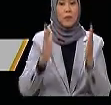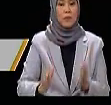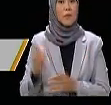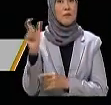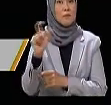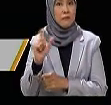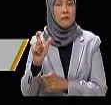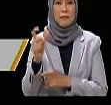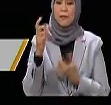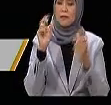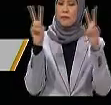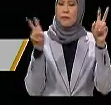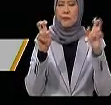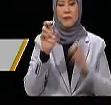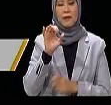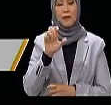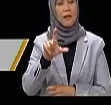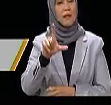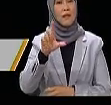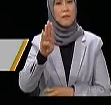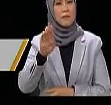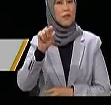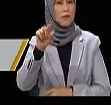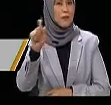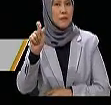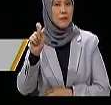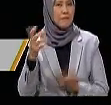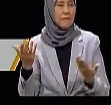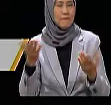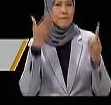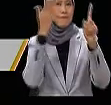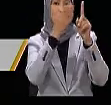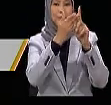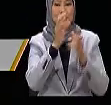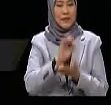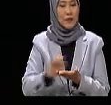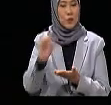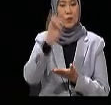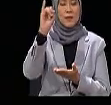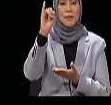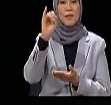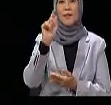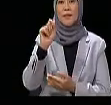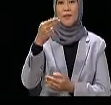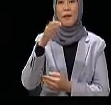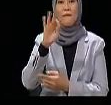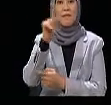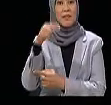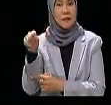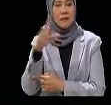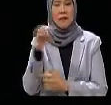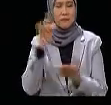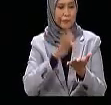dari isu lgbt bercakap tentang hal itu institusi tahfiz dan juga Obsesi di media